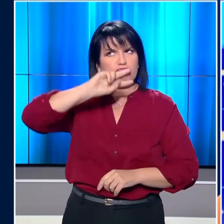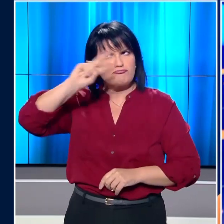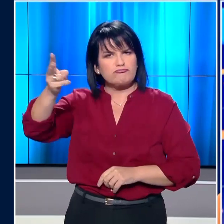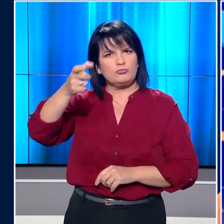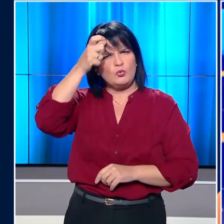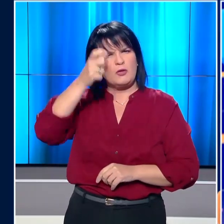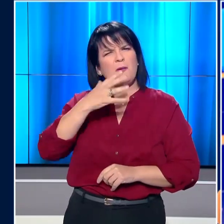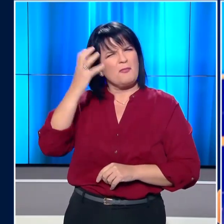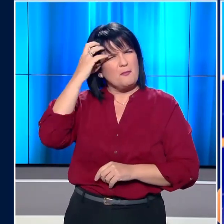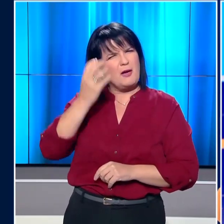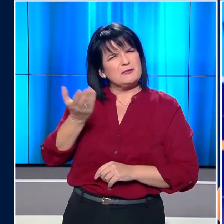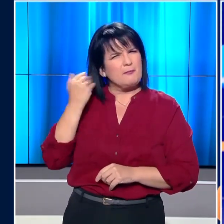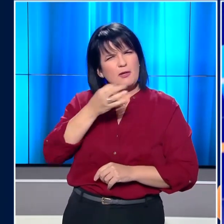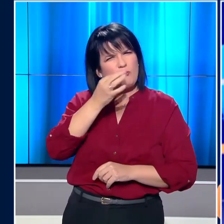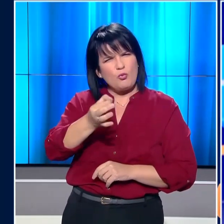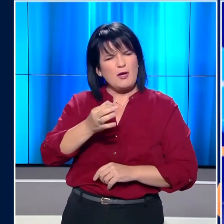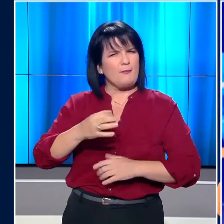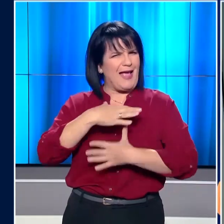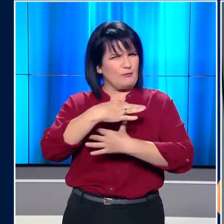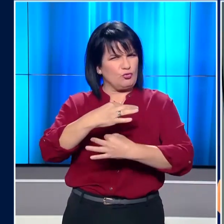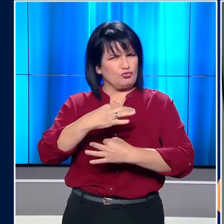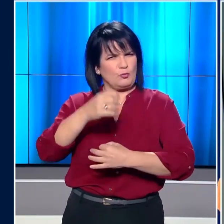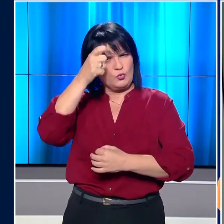Υπότιτλοι AUTHORWAVE